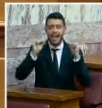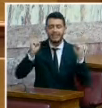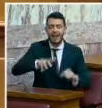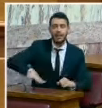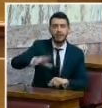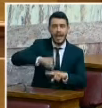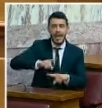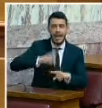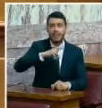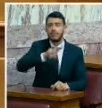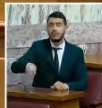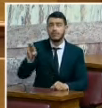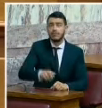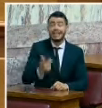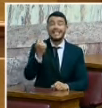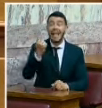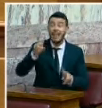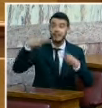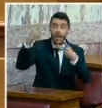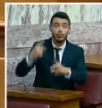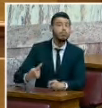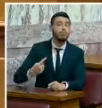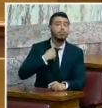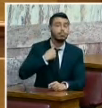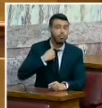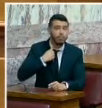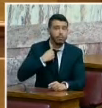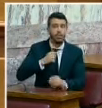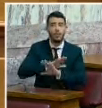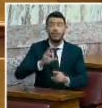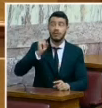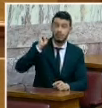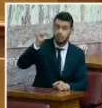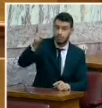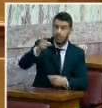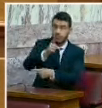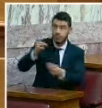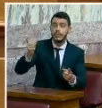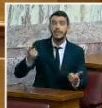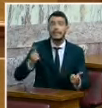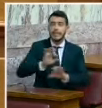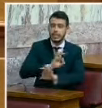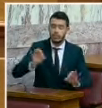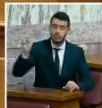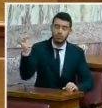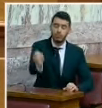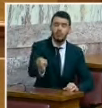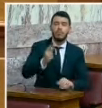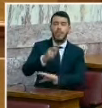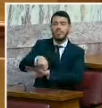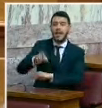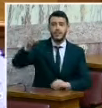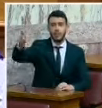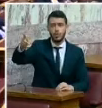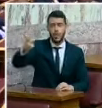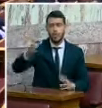Θα χάσουν τα λεφτά τους, αλλά θα τεθούν και υπόλογοι απέναντι στον νόμο. Κύριε Τσίπρα, ποιον κοροϊδεύετε? Πάρτε το εδώ